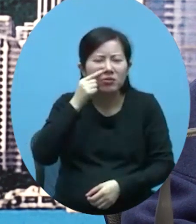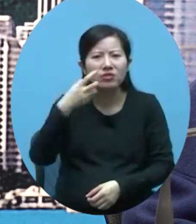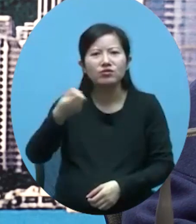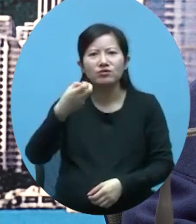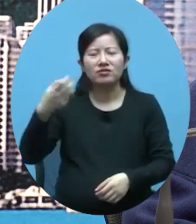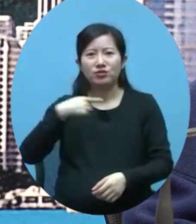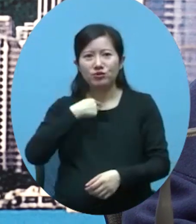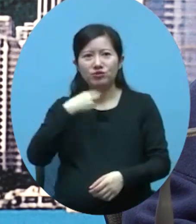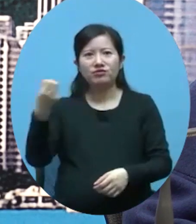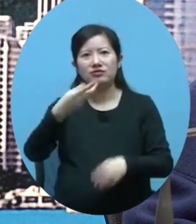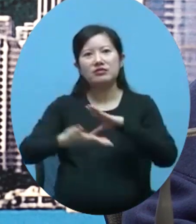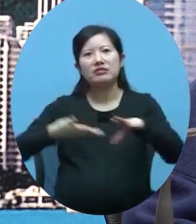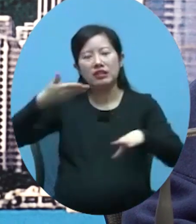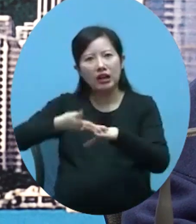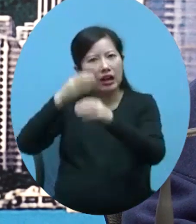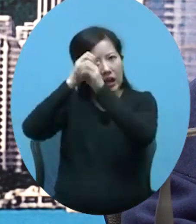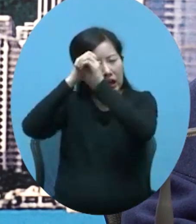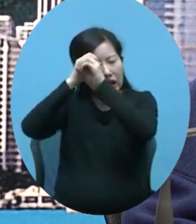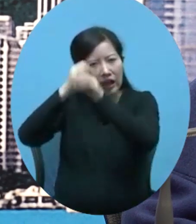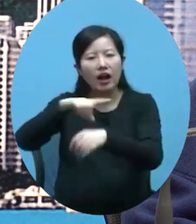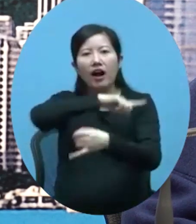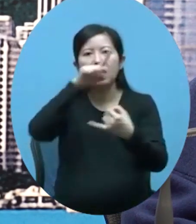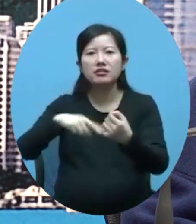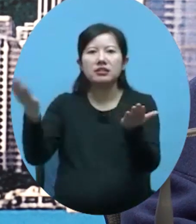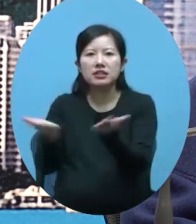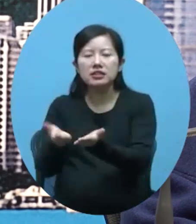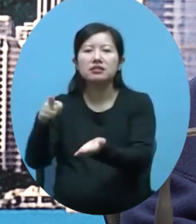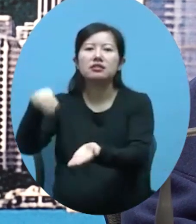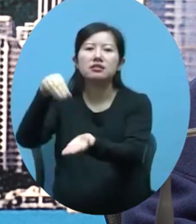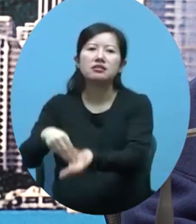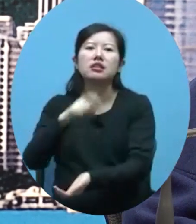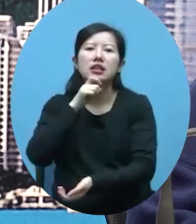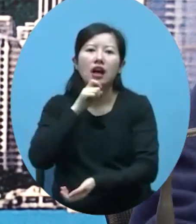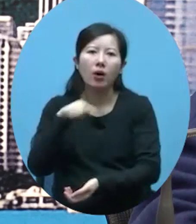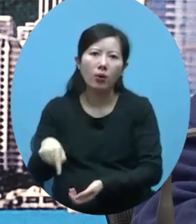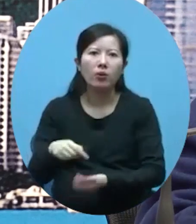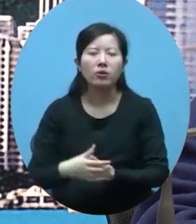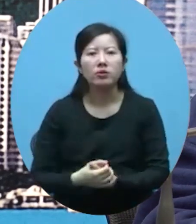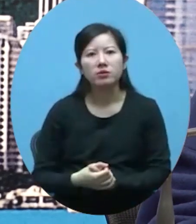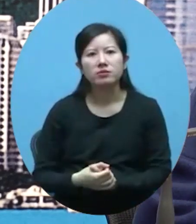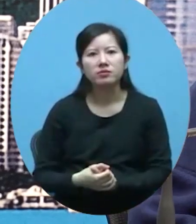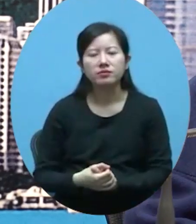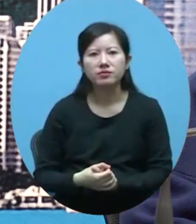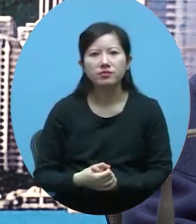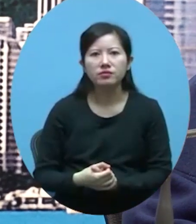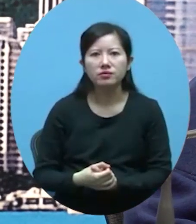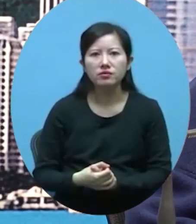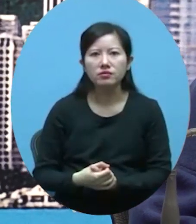验了那所以才可以确授这个港案下一条一样的都是